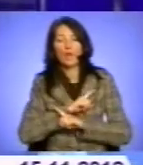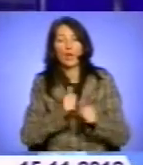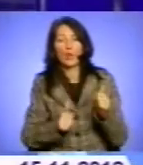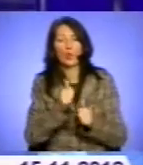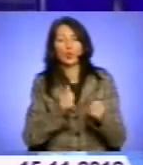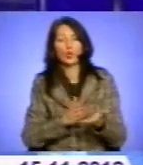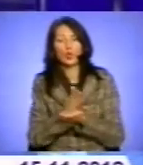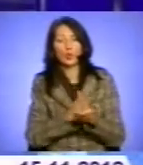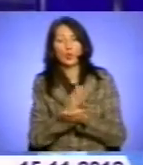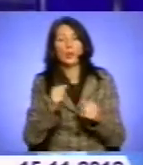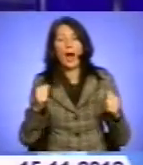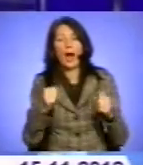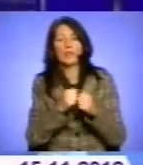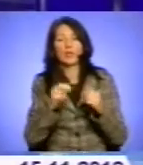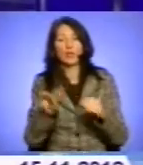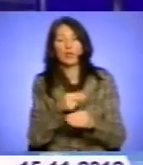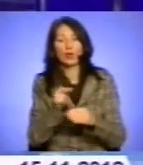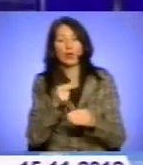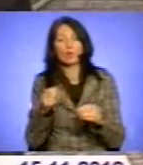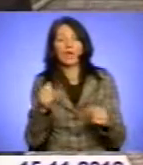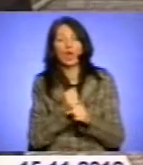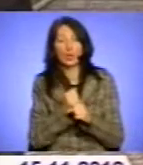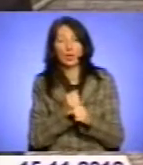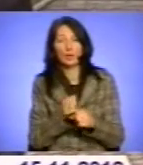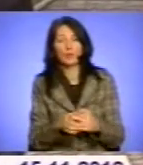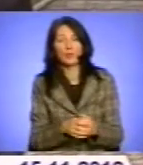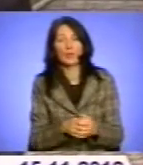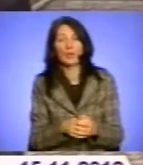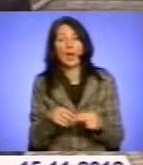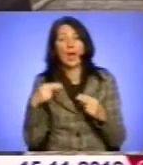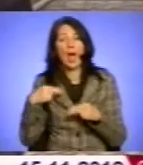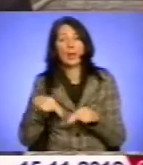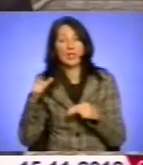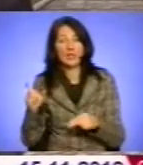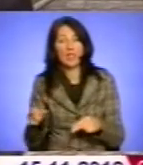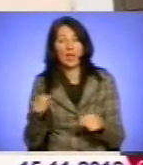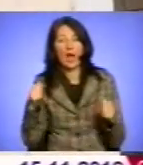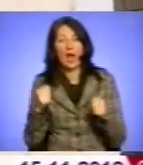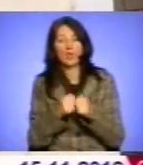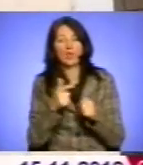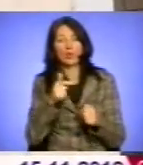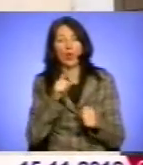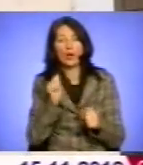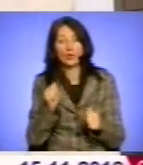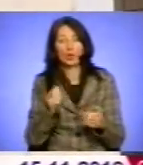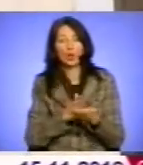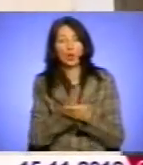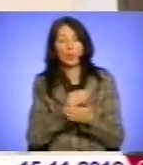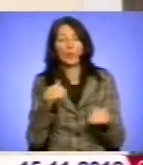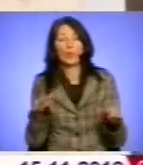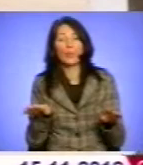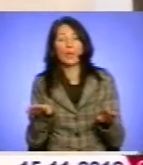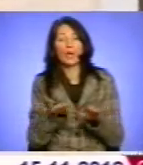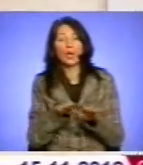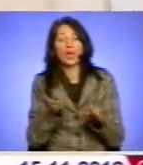робіт. Деталі у сюжеті Олени Броди. Працівник аварійної газової служби під час ліквідації аварії на газопроводі